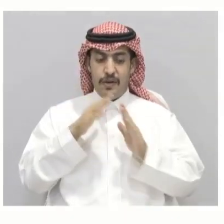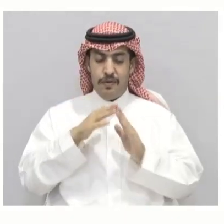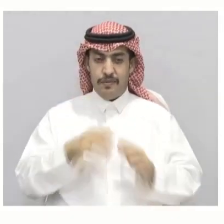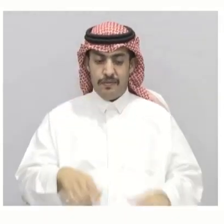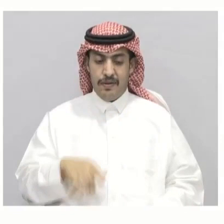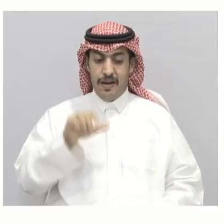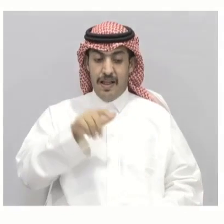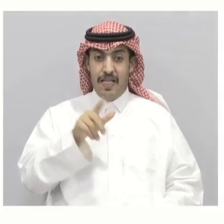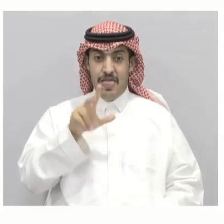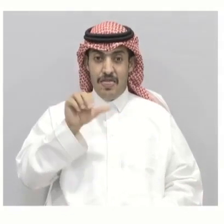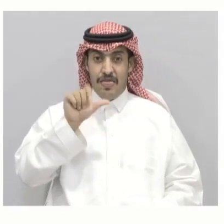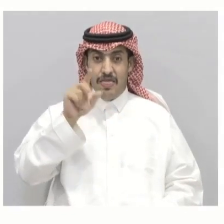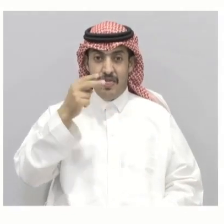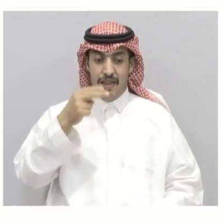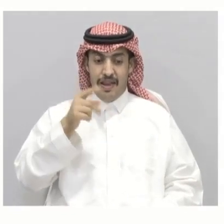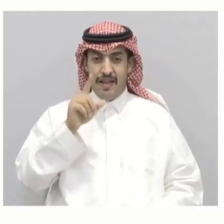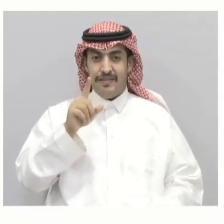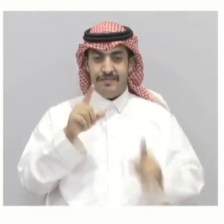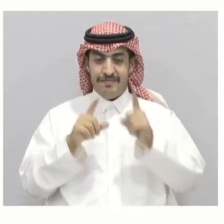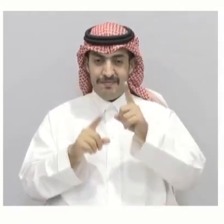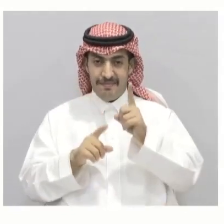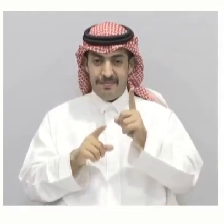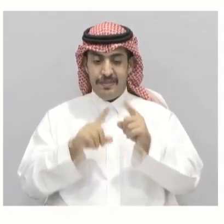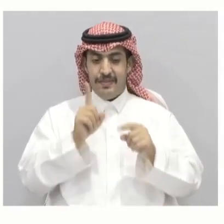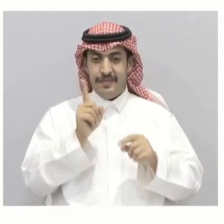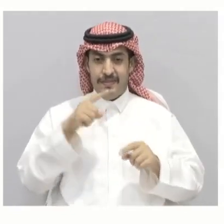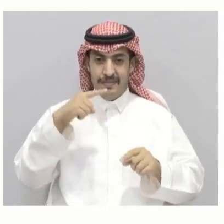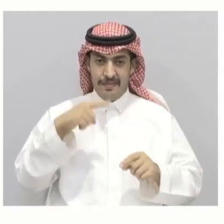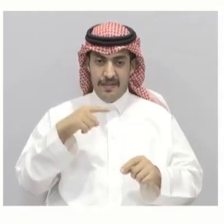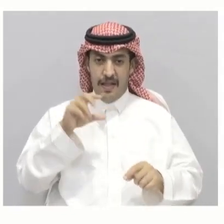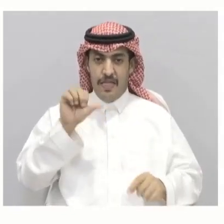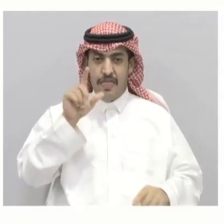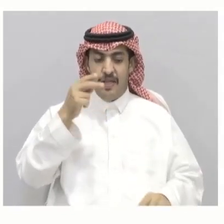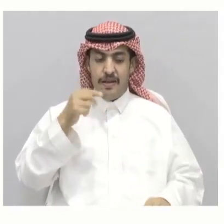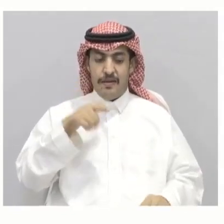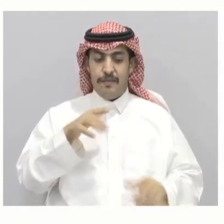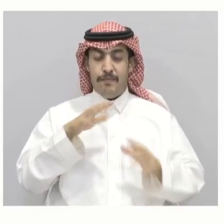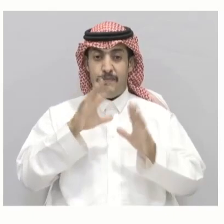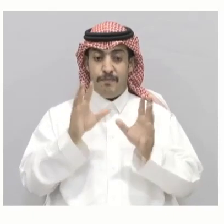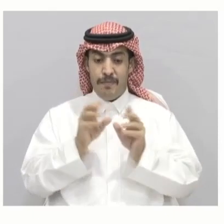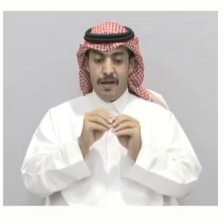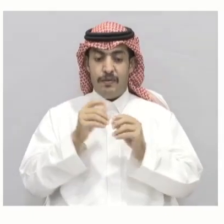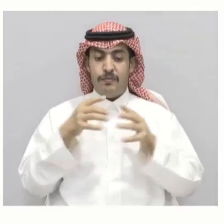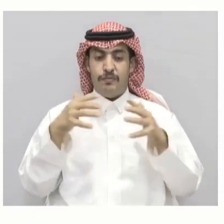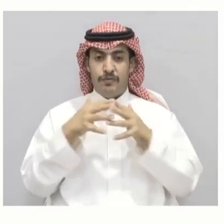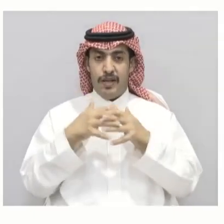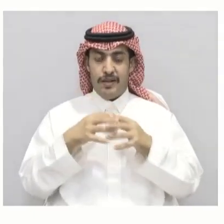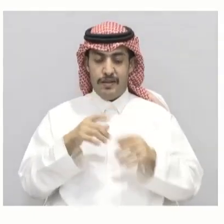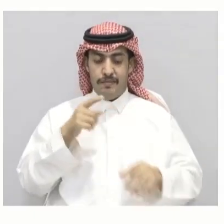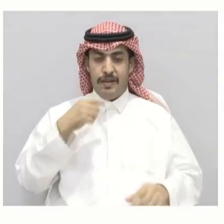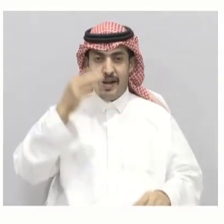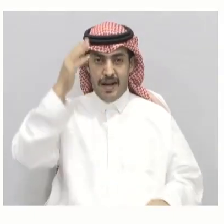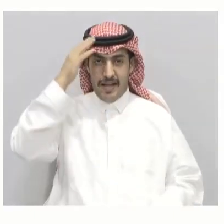ضلع الزاويه الاول وضلع الزاويه الثاني ويشتركون في الراس